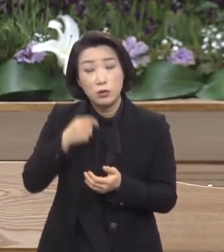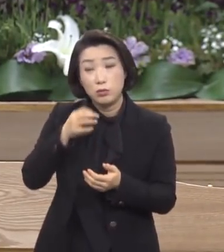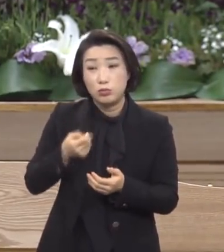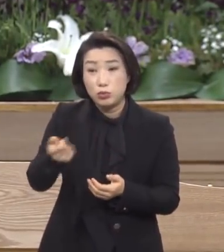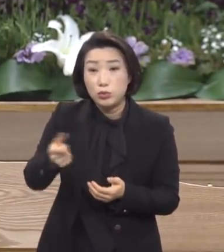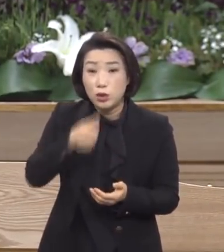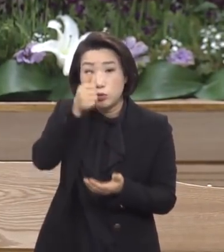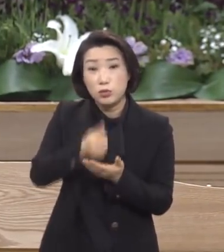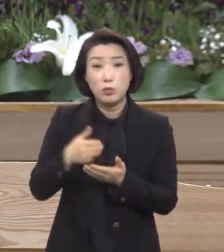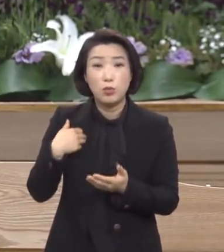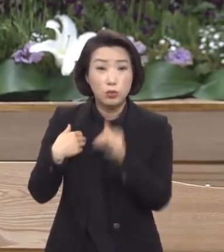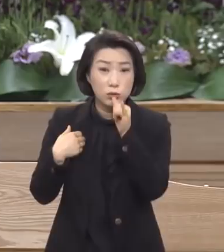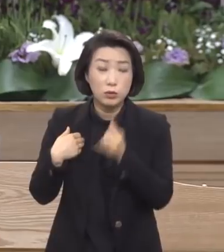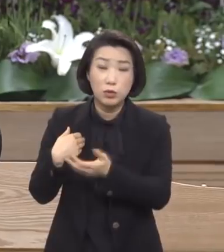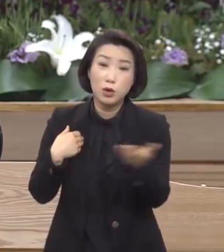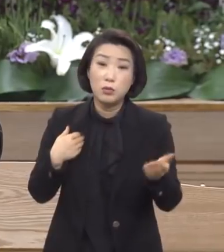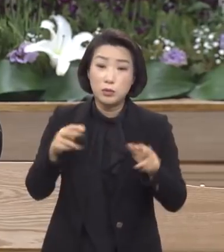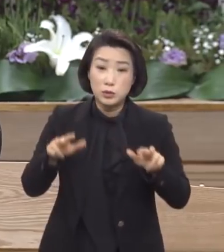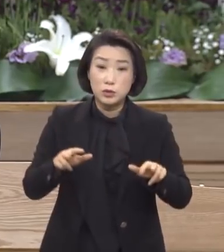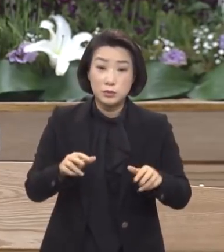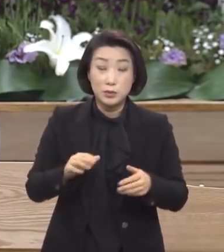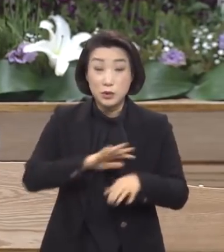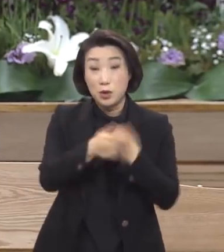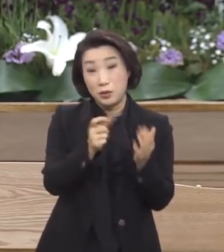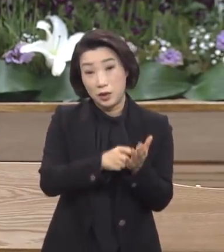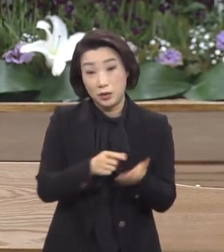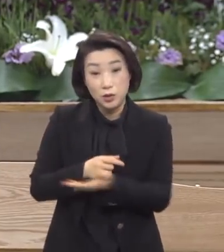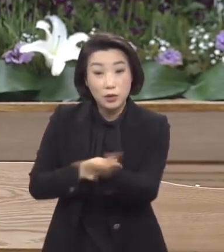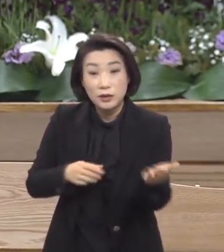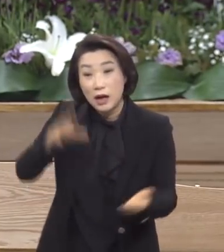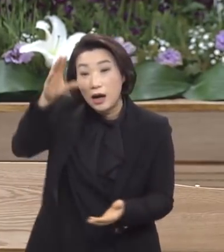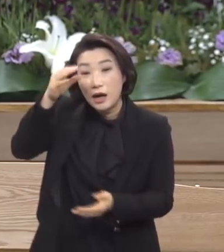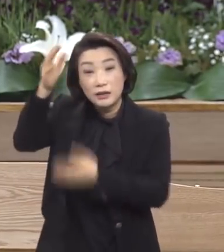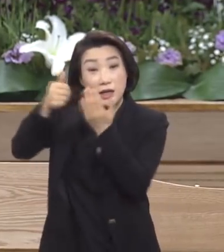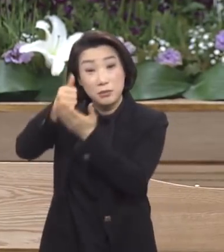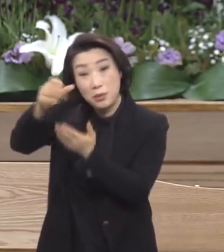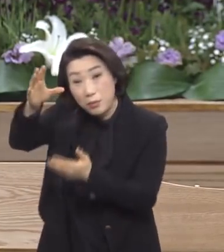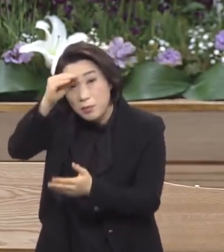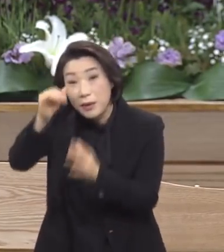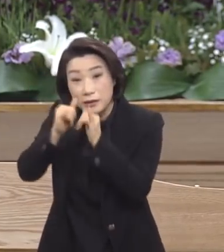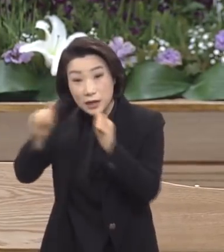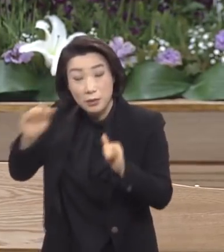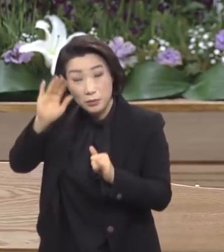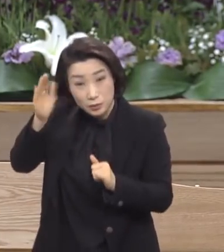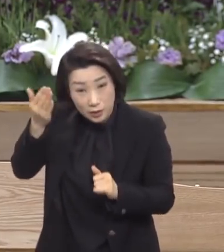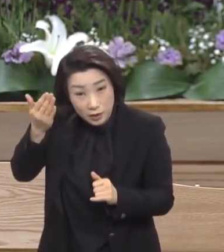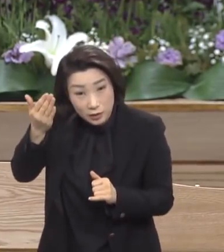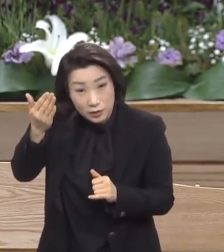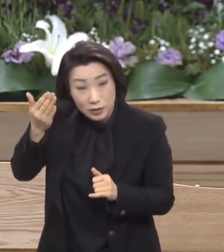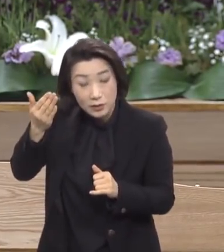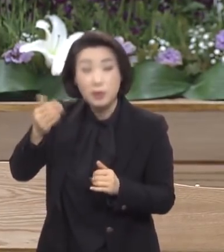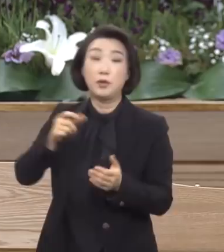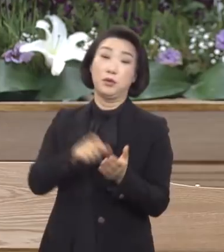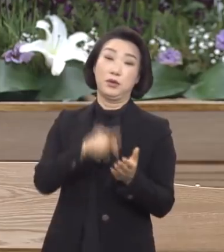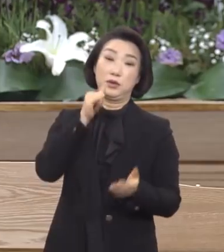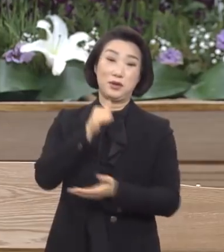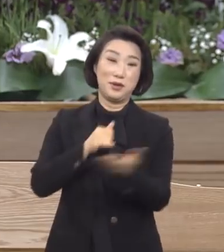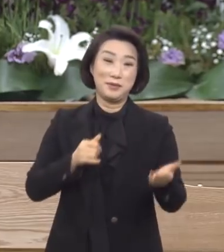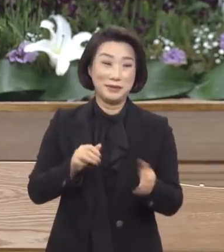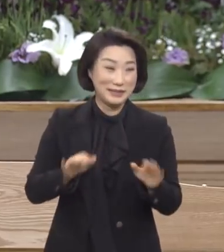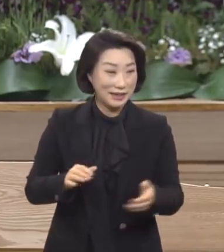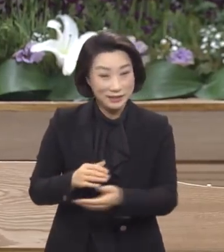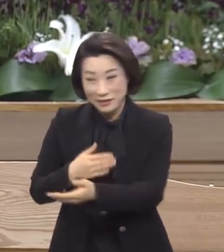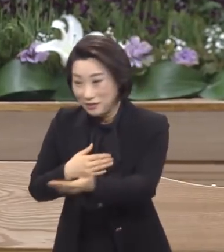무시하는지를 모른다? 여기 지금 너희는 하나님을 본받는 자가 되고 라고 말했어. 여기